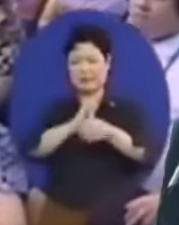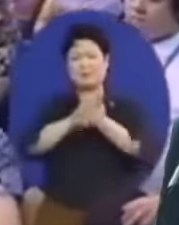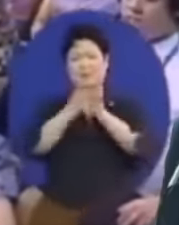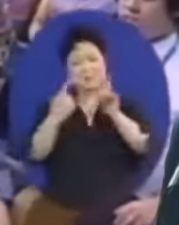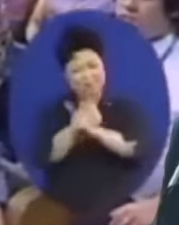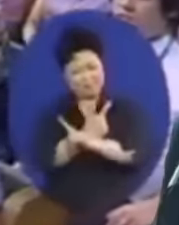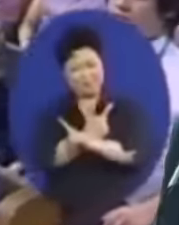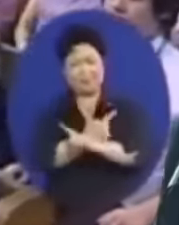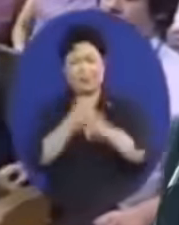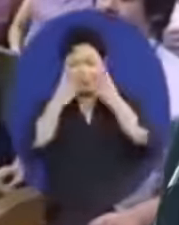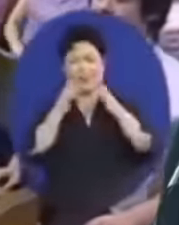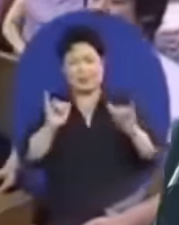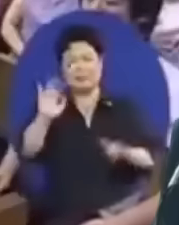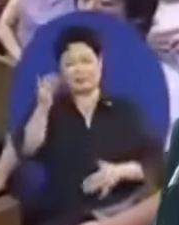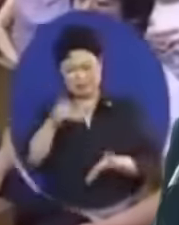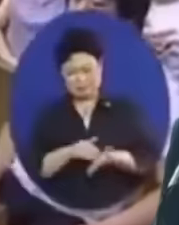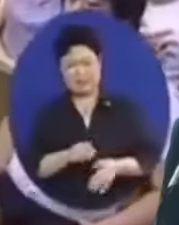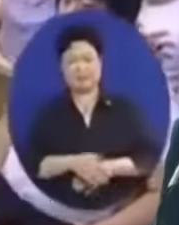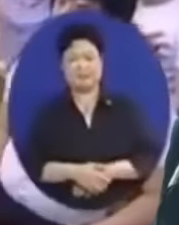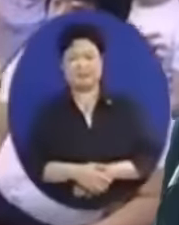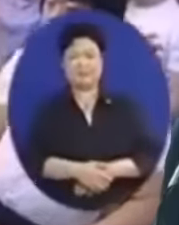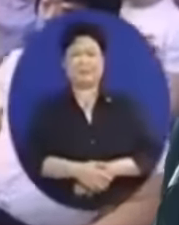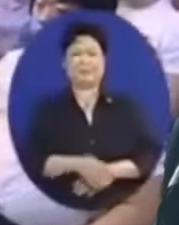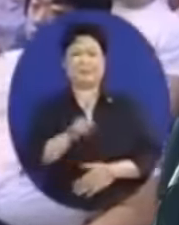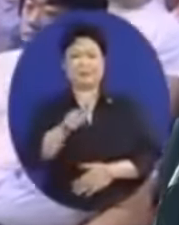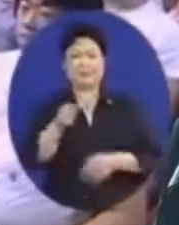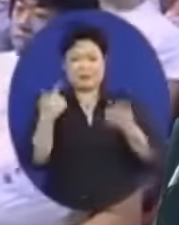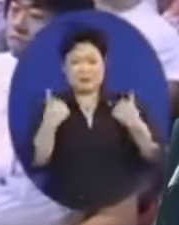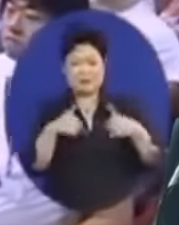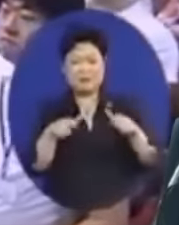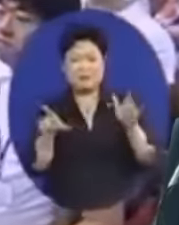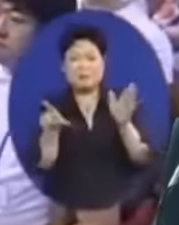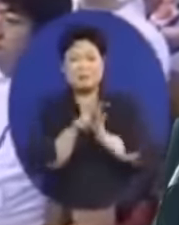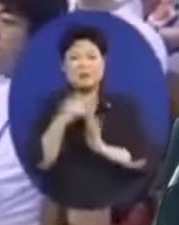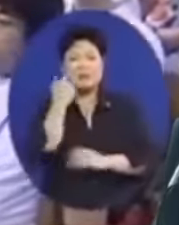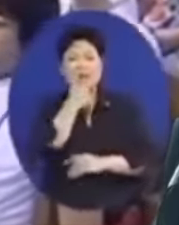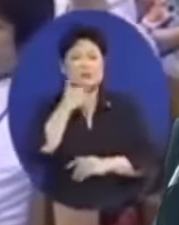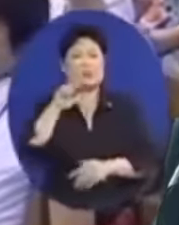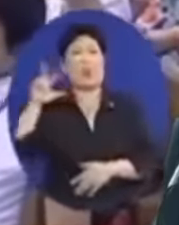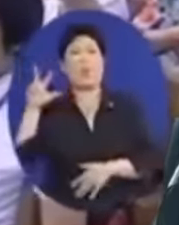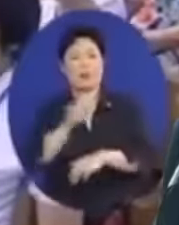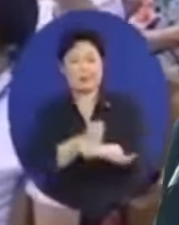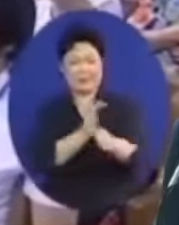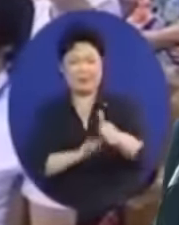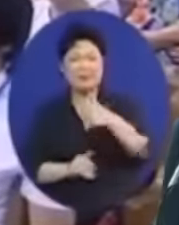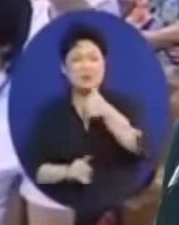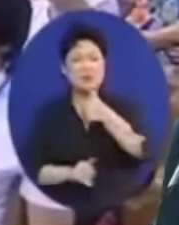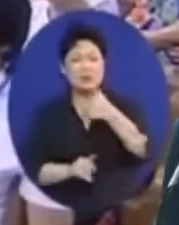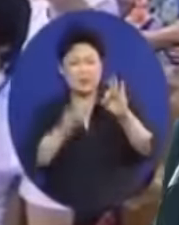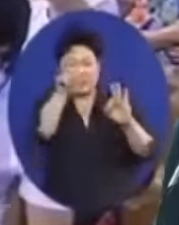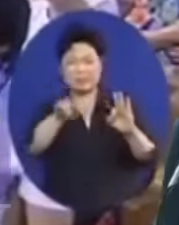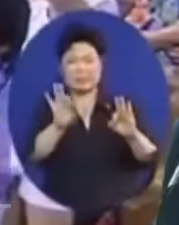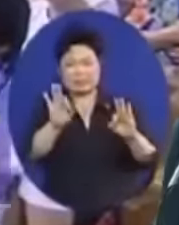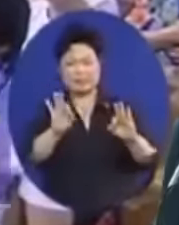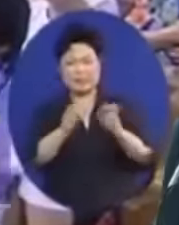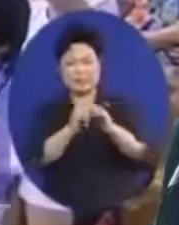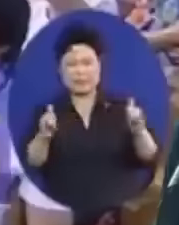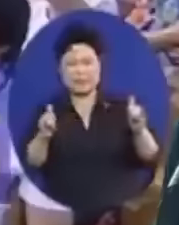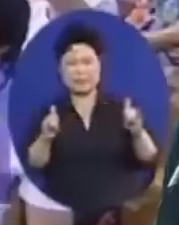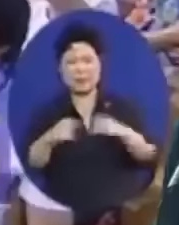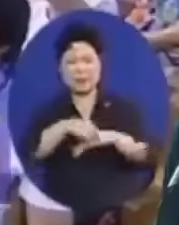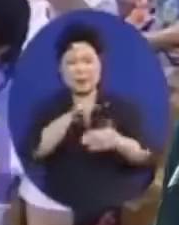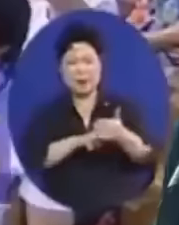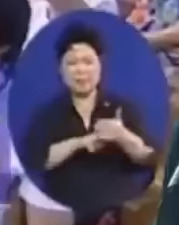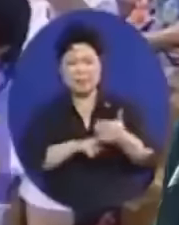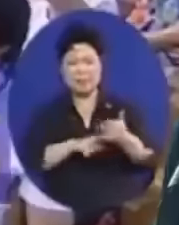것이니까 새 사람이 되는 것입니다. 그것을 늘 믿고 입술로 고백해야 되는 것입니다. 로마서 10장 10절에 사람이 마음으로